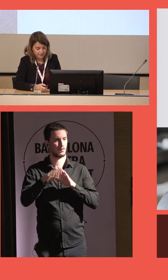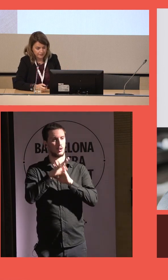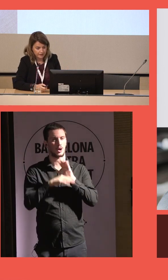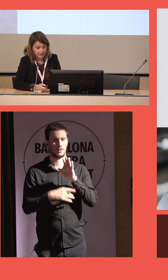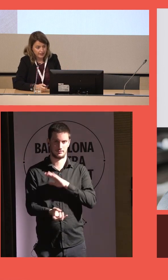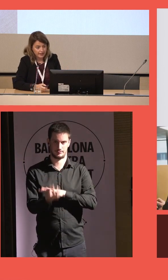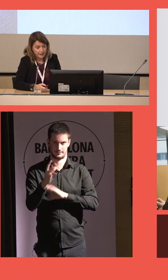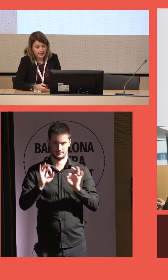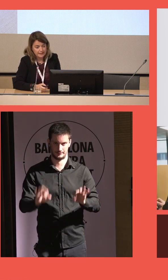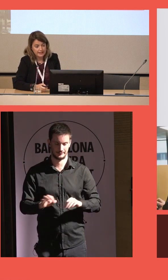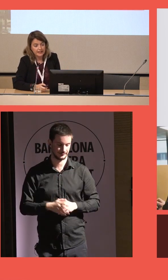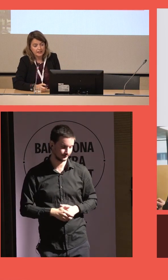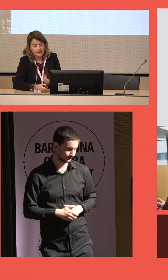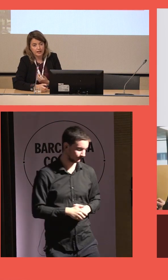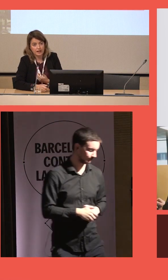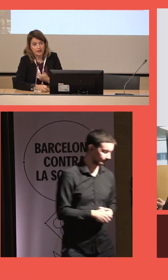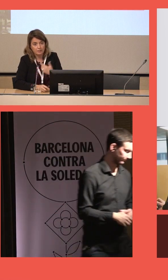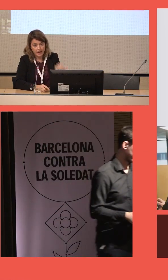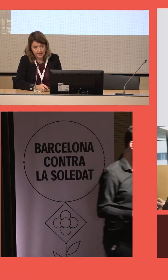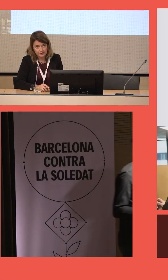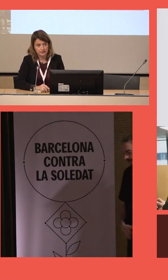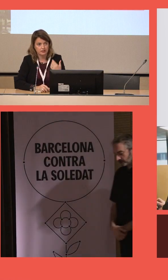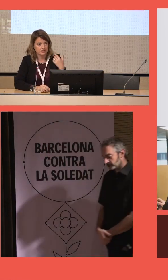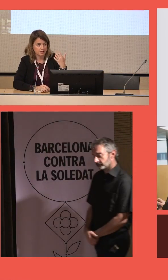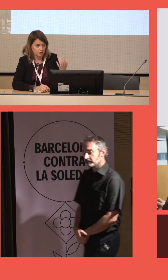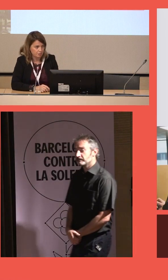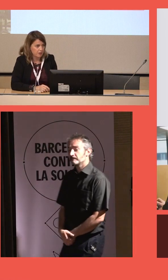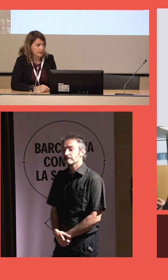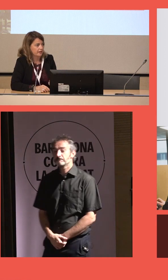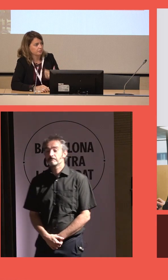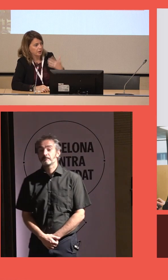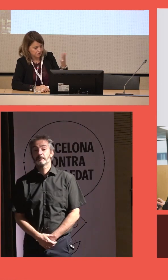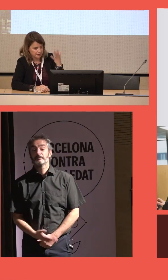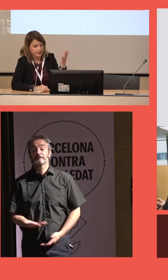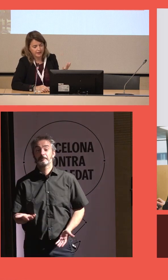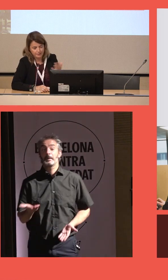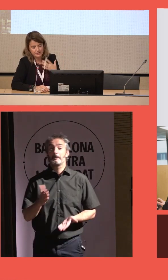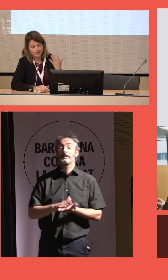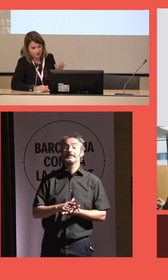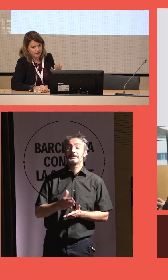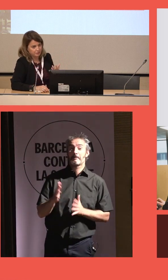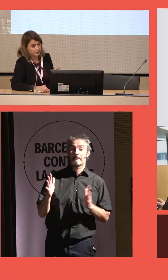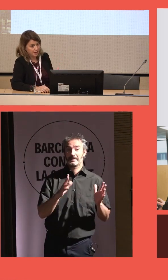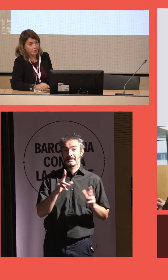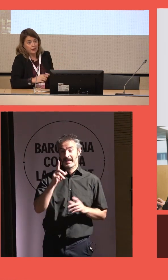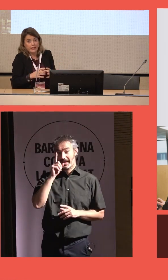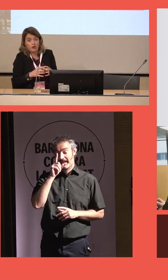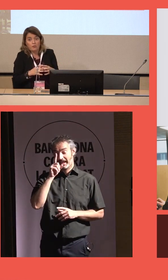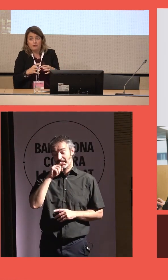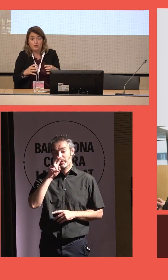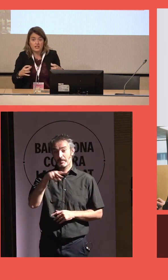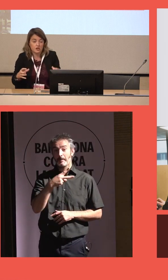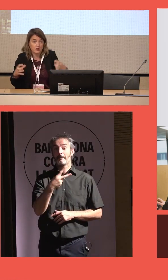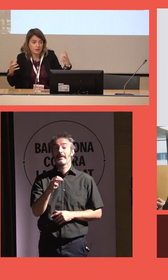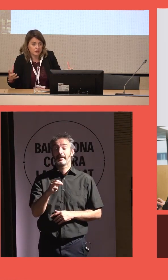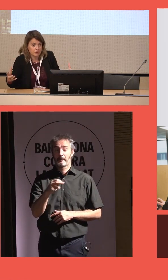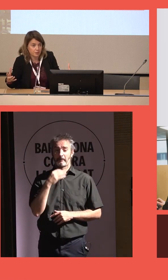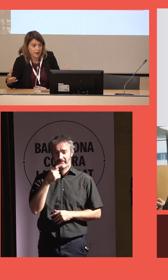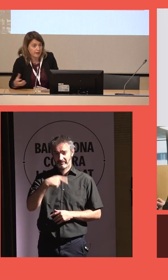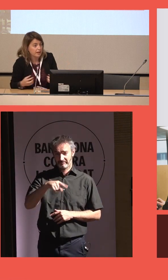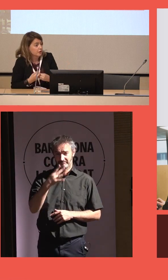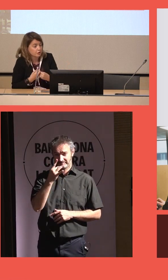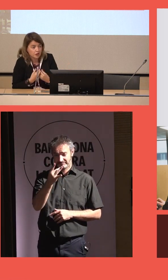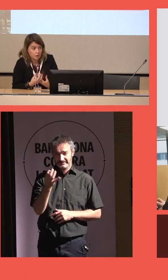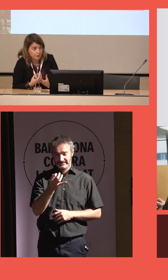programa què passa al març del 2020 a part de què passa que ja ho sabem tots però com influeix això en el